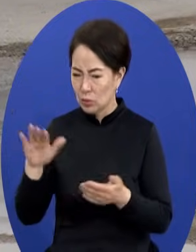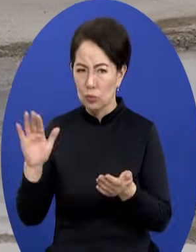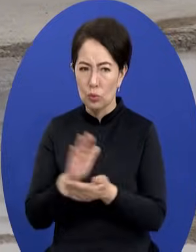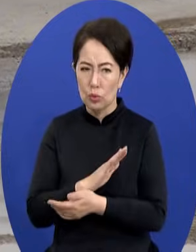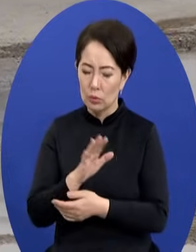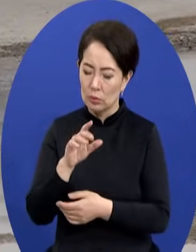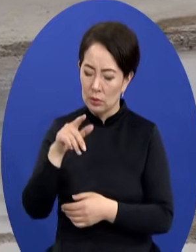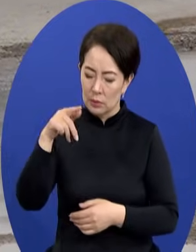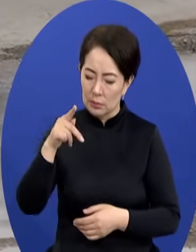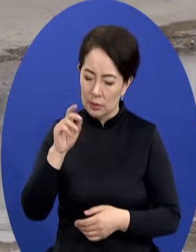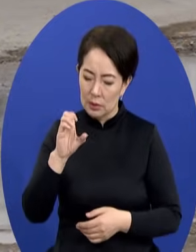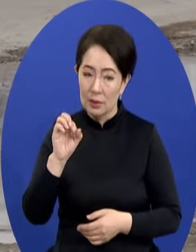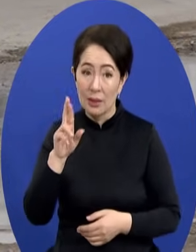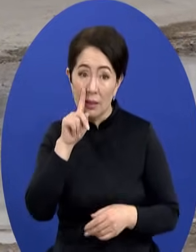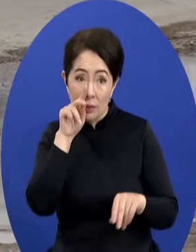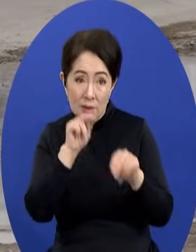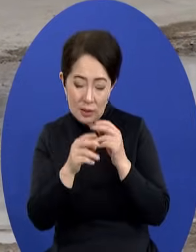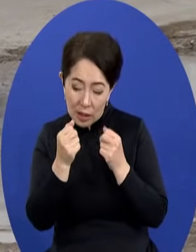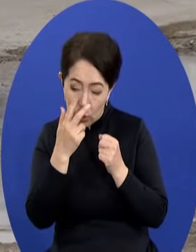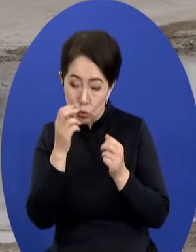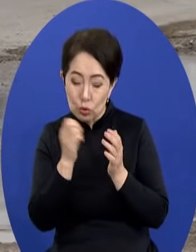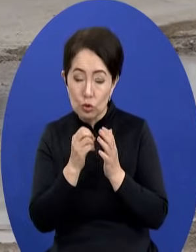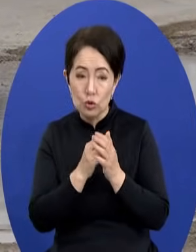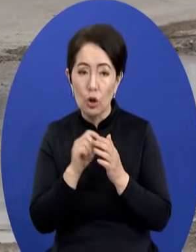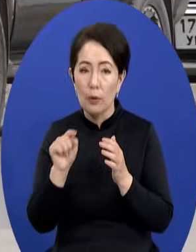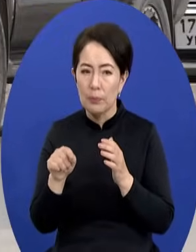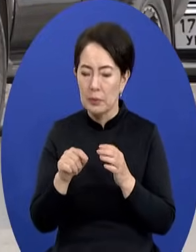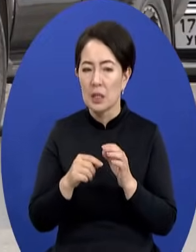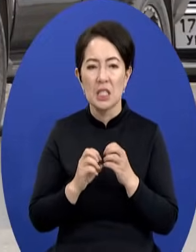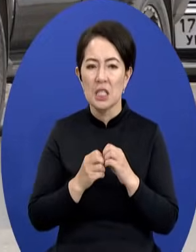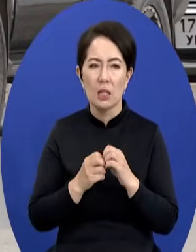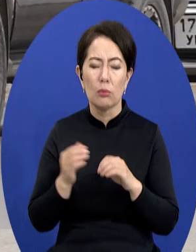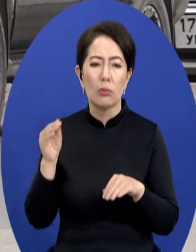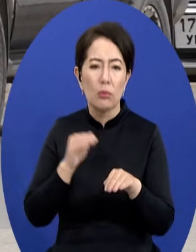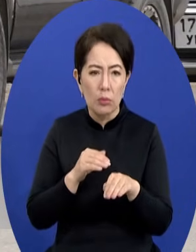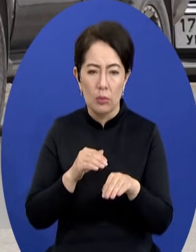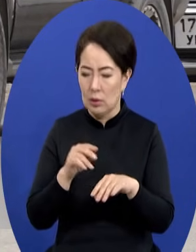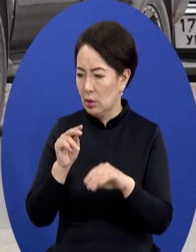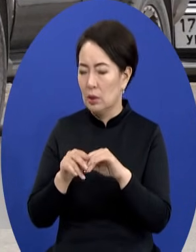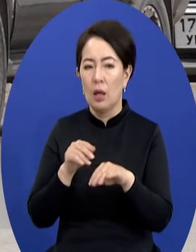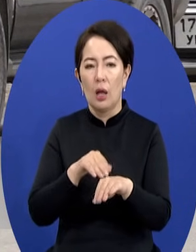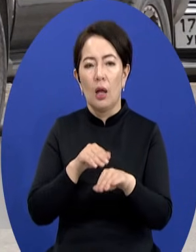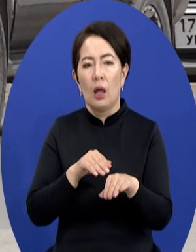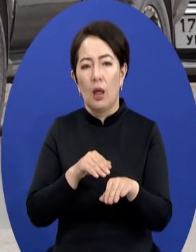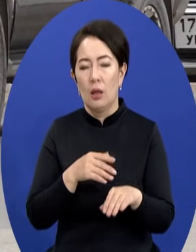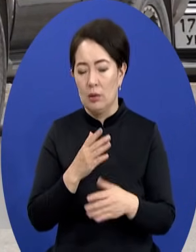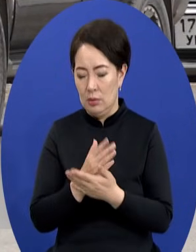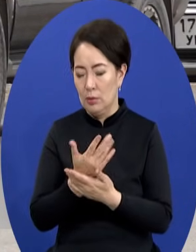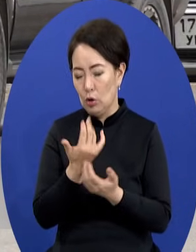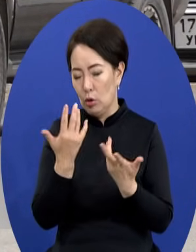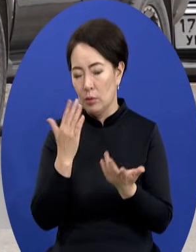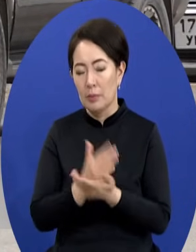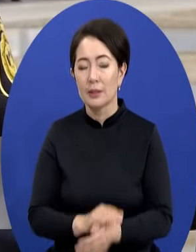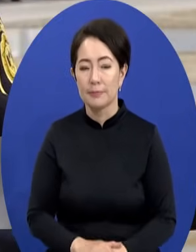болон PCR шинжилгээ өгсөн байх шаардлагатай юм байна. Энэ шаардлагыг биелүүлээгүй ирж хяналтын цагт ачаалал үүсгэж байгаа тохиолдолч олон